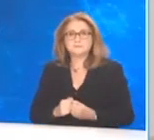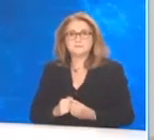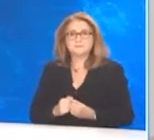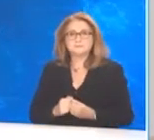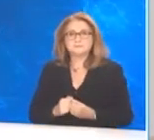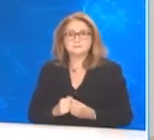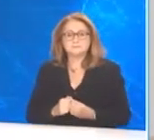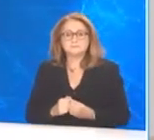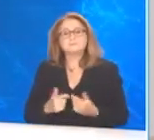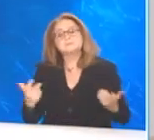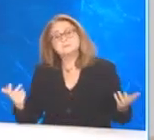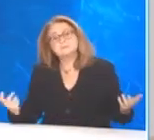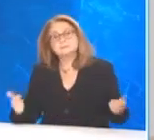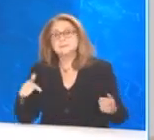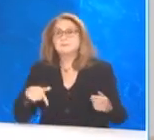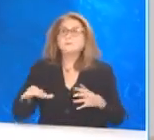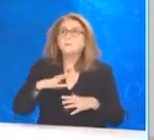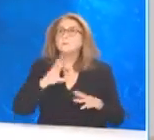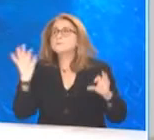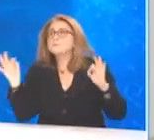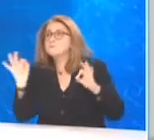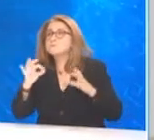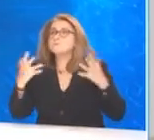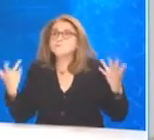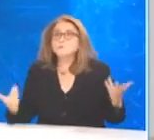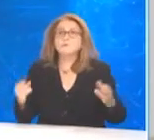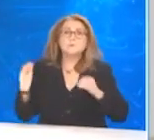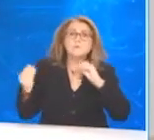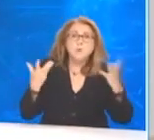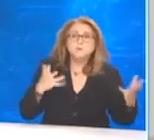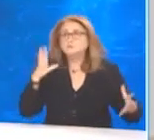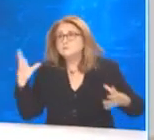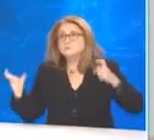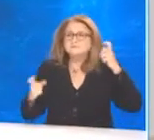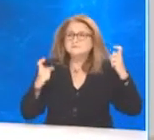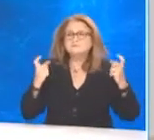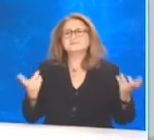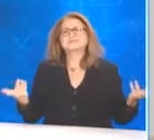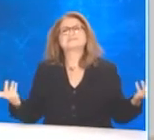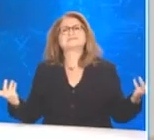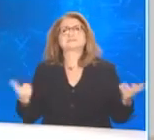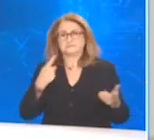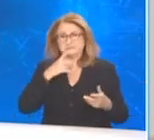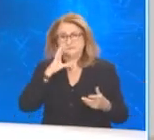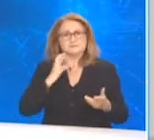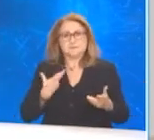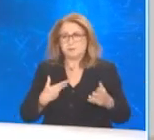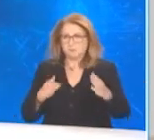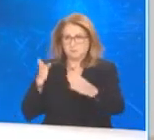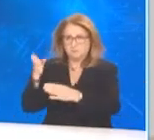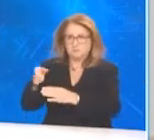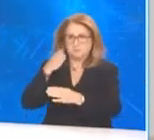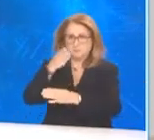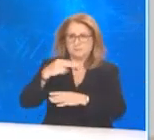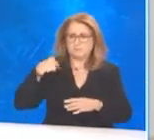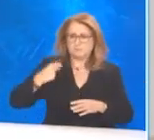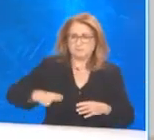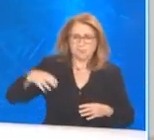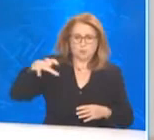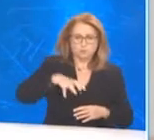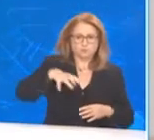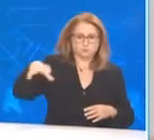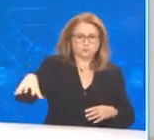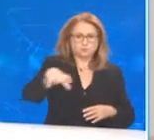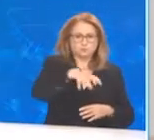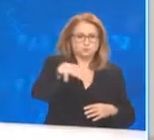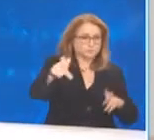Υπάρχει επίσης μια συζήτηση που είναι αυτά τα κρούσματα, πια η λογική δεν έχει να πάμε σε κάθε δήμο και να αναδείξουμε πόσα